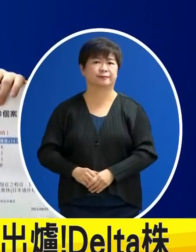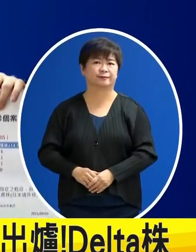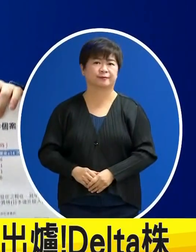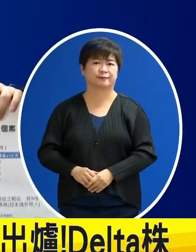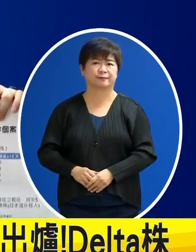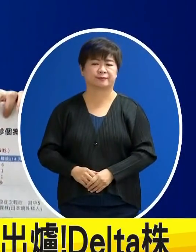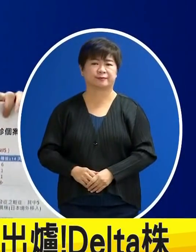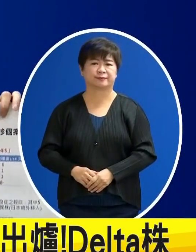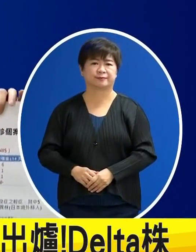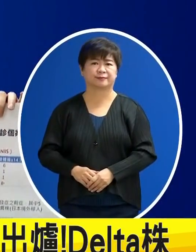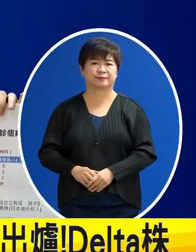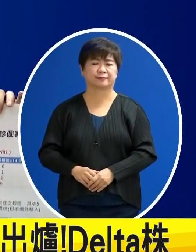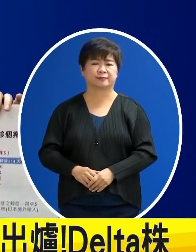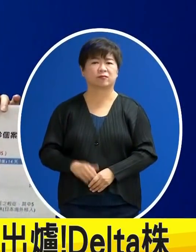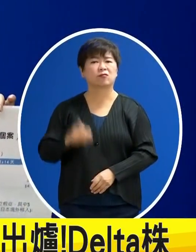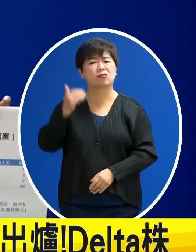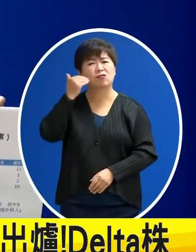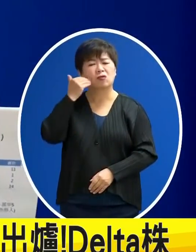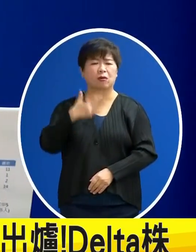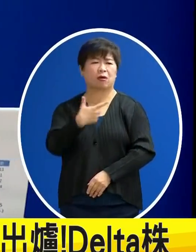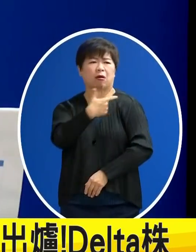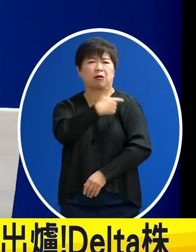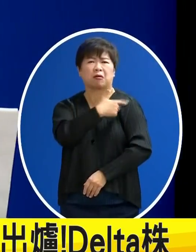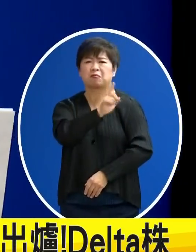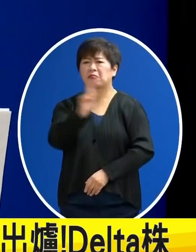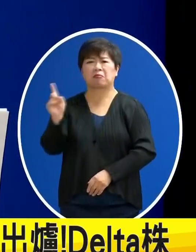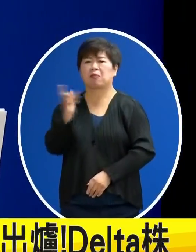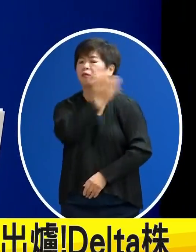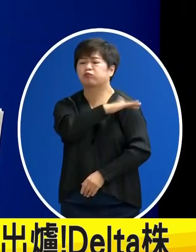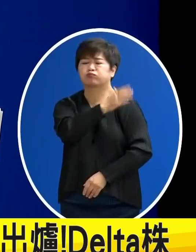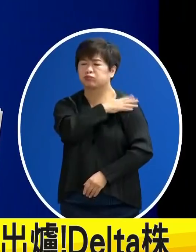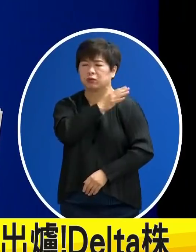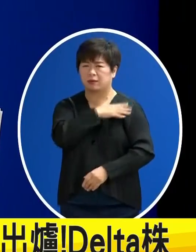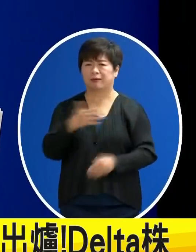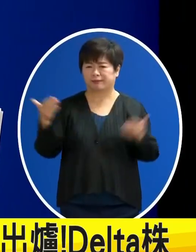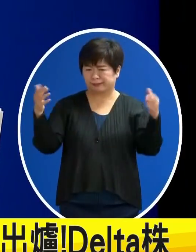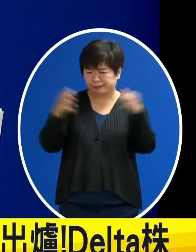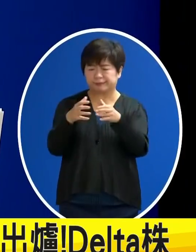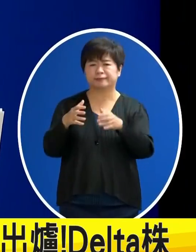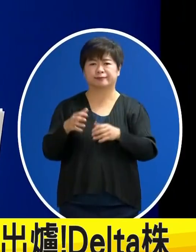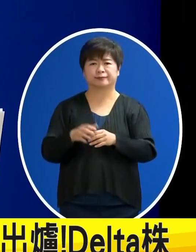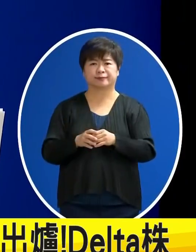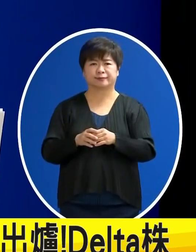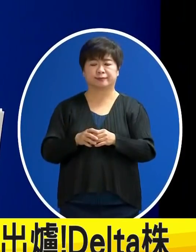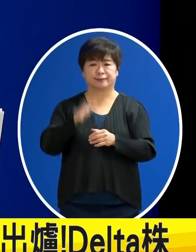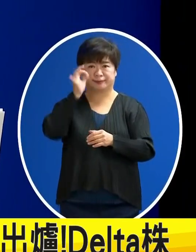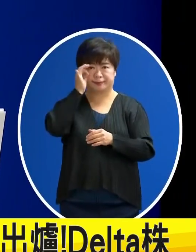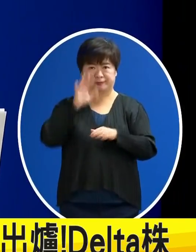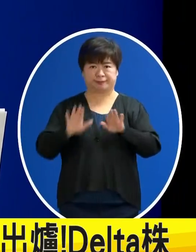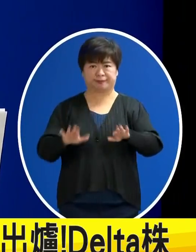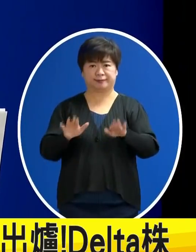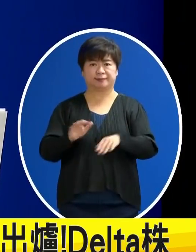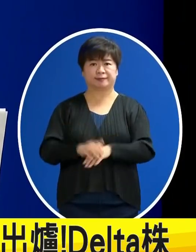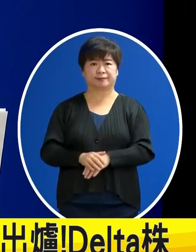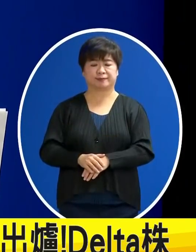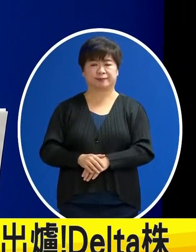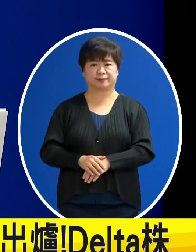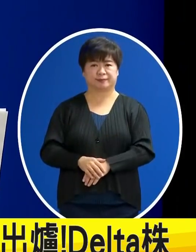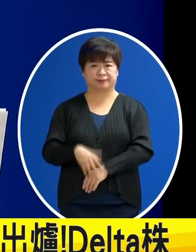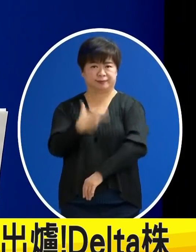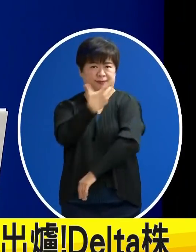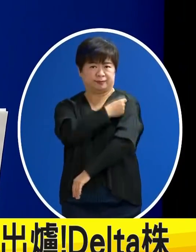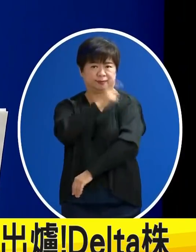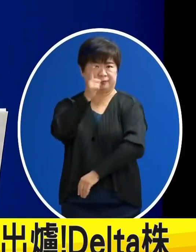那如果不看是哪一个疫苗的话，那目前就是以看两